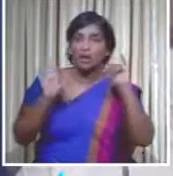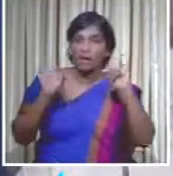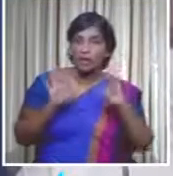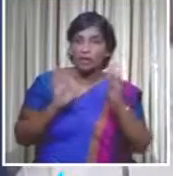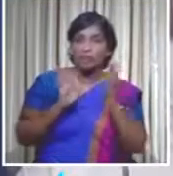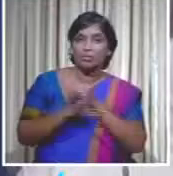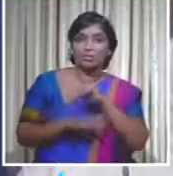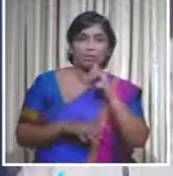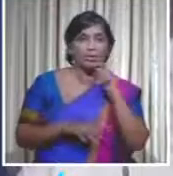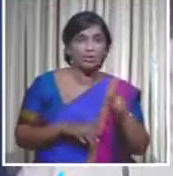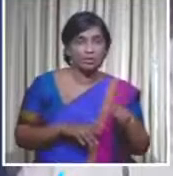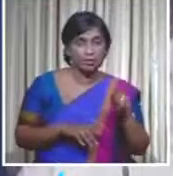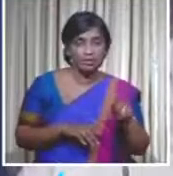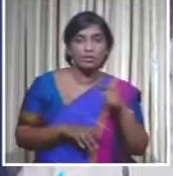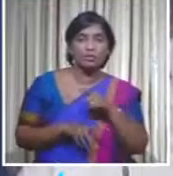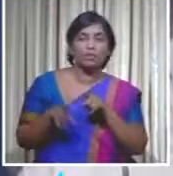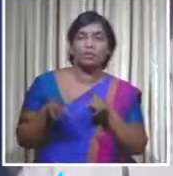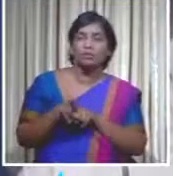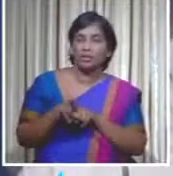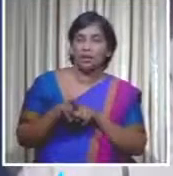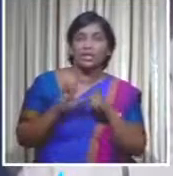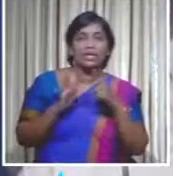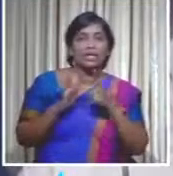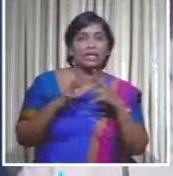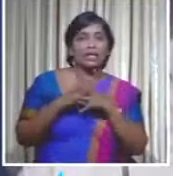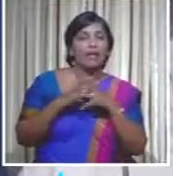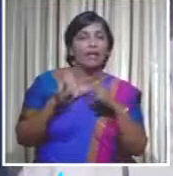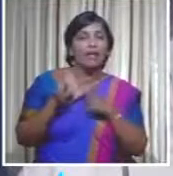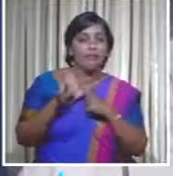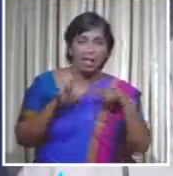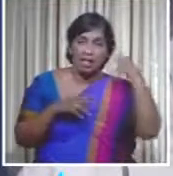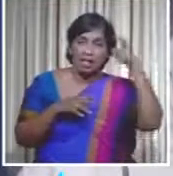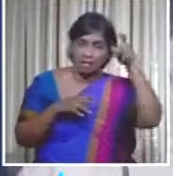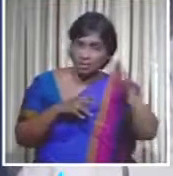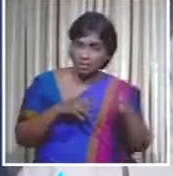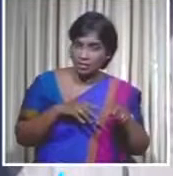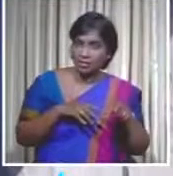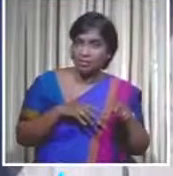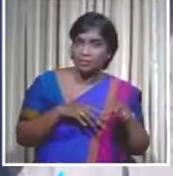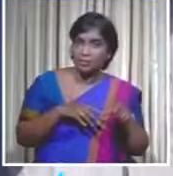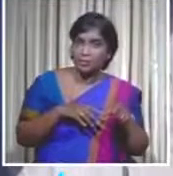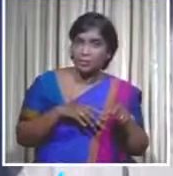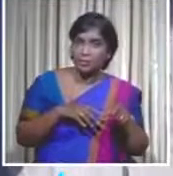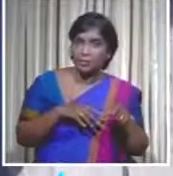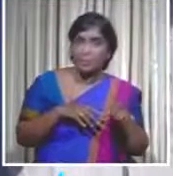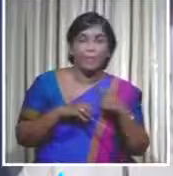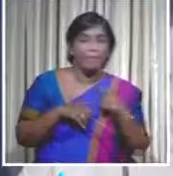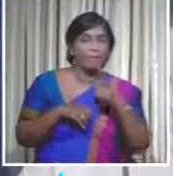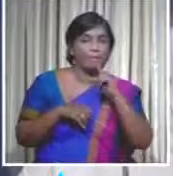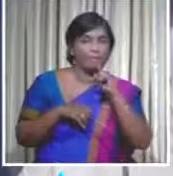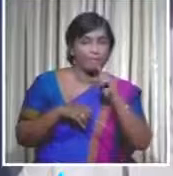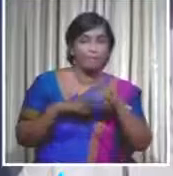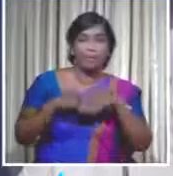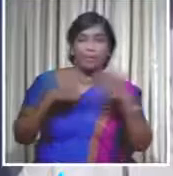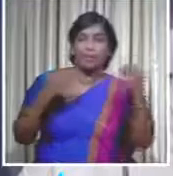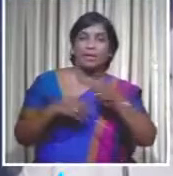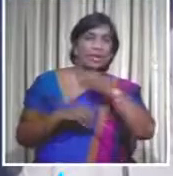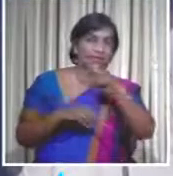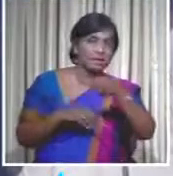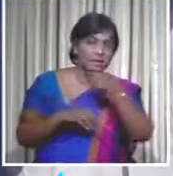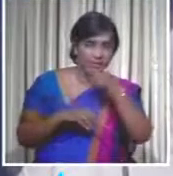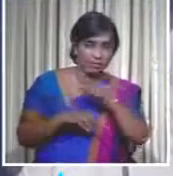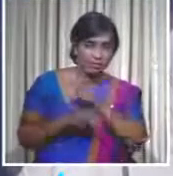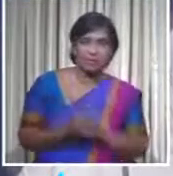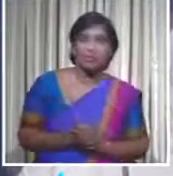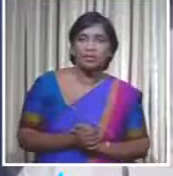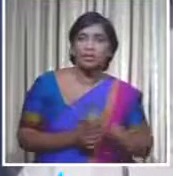हिटपु श्रेष्ठाधिकरण विनुसुरी वर्य ईवा वनिसुंदर महात्म्या दीपु पुवत्पत् साकच्छावा